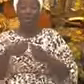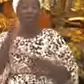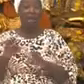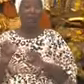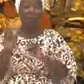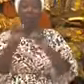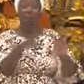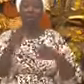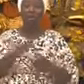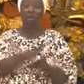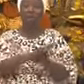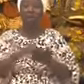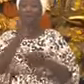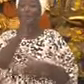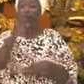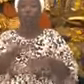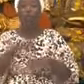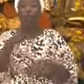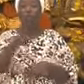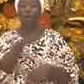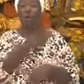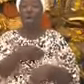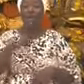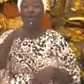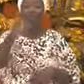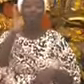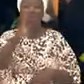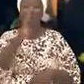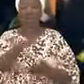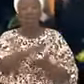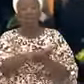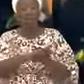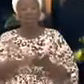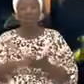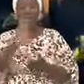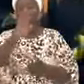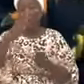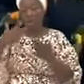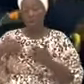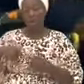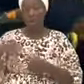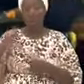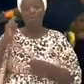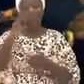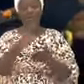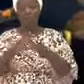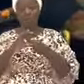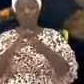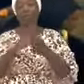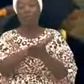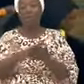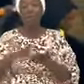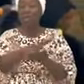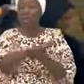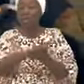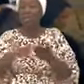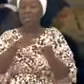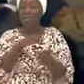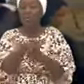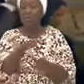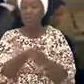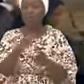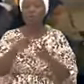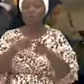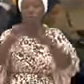serez purifier donc sera purifié assez pur pour aller au